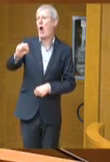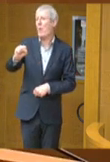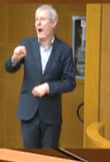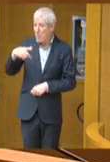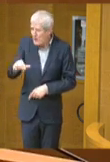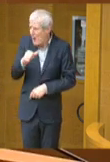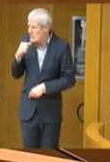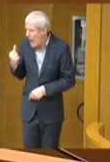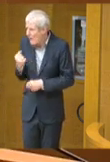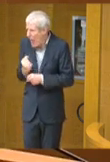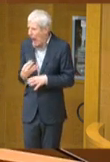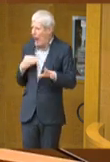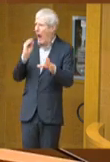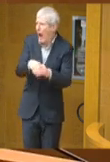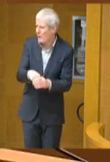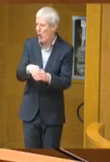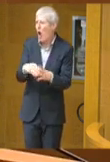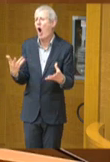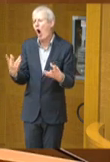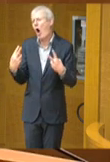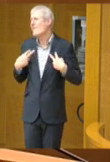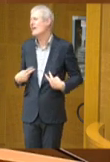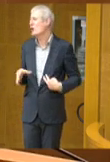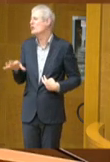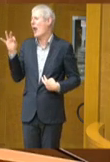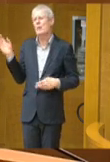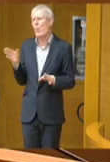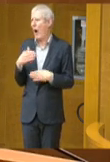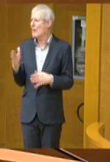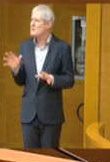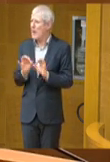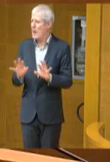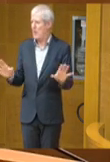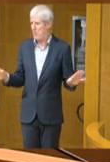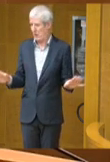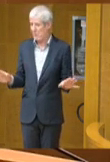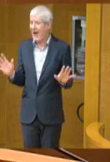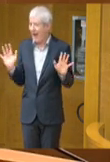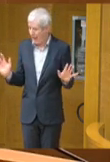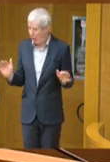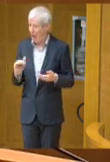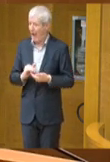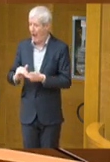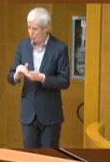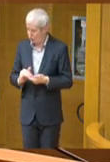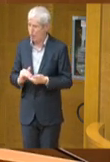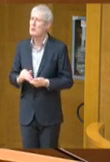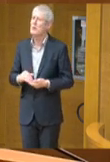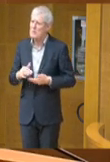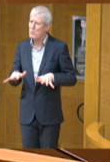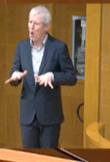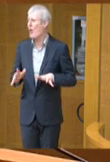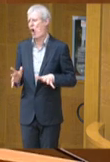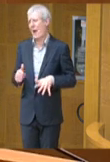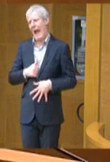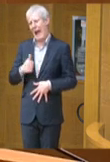mondo del lavoro o per scelte di vita diverse. Per tutto ciò l'associazione si è mossa autonomamente